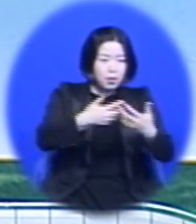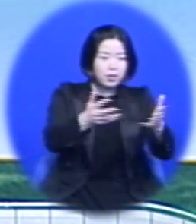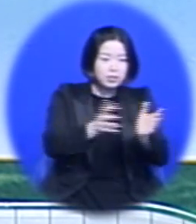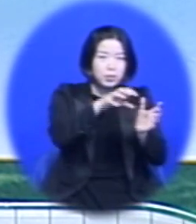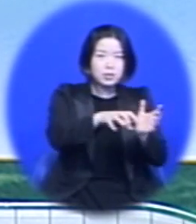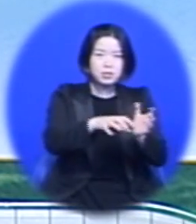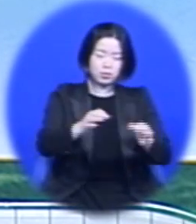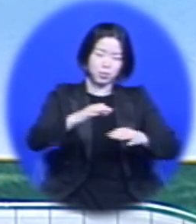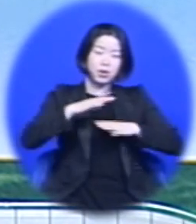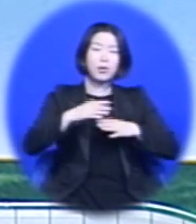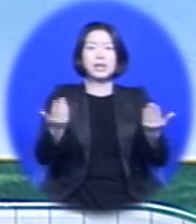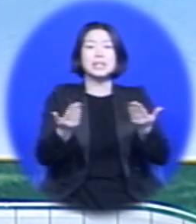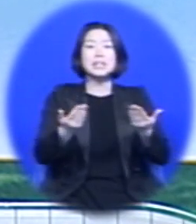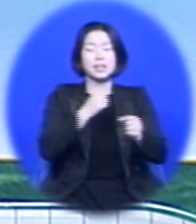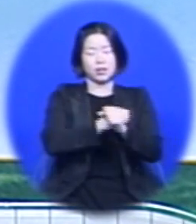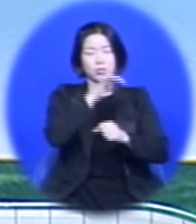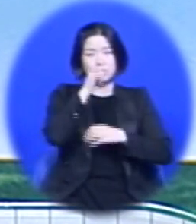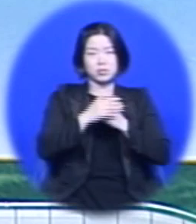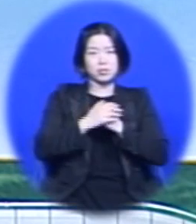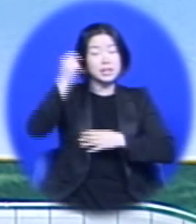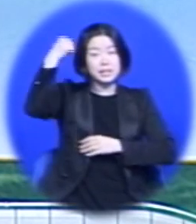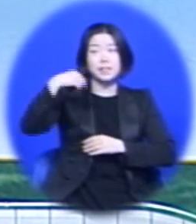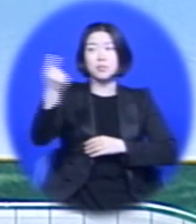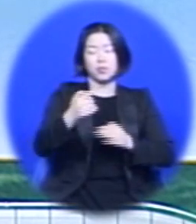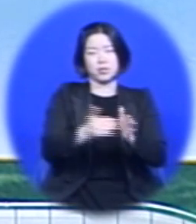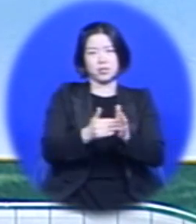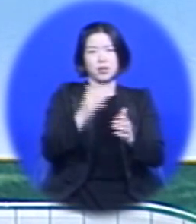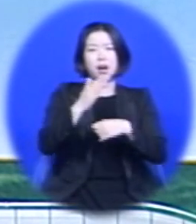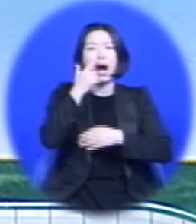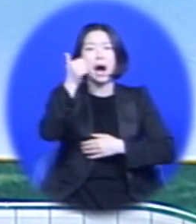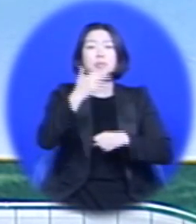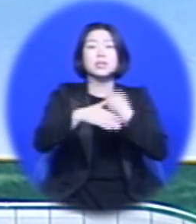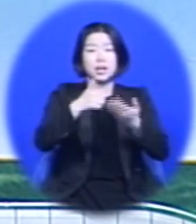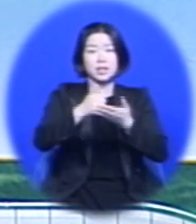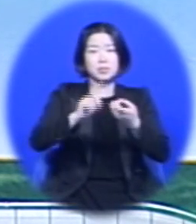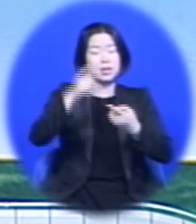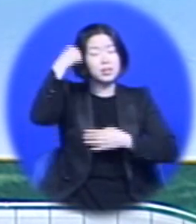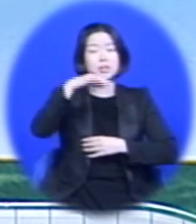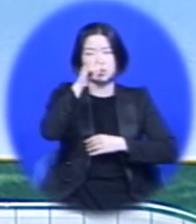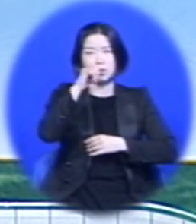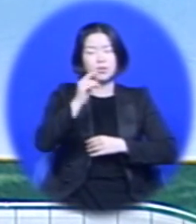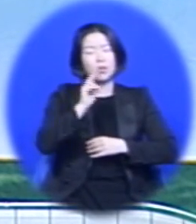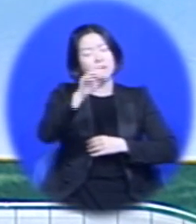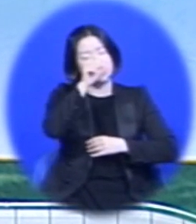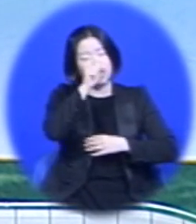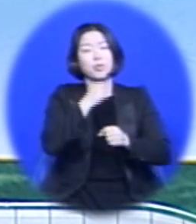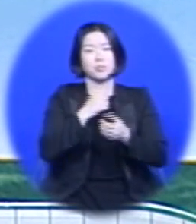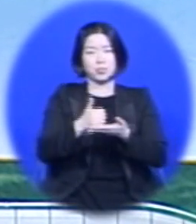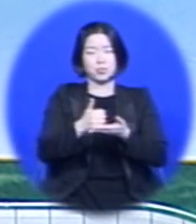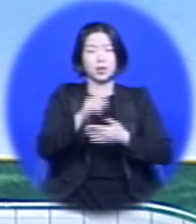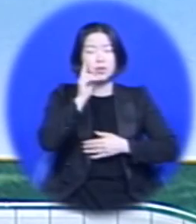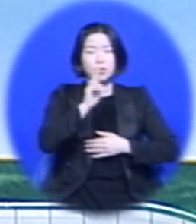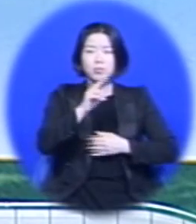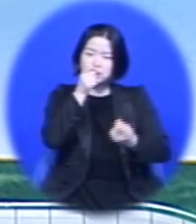겁니다. 느낌이 온 거예요. 아버지 하나님, 너무나 좋으신 분, 너무나